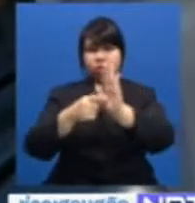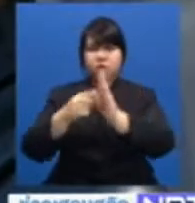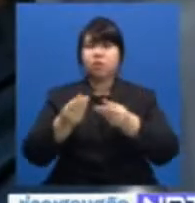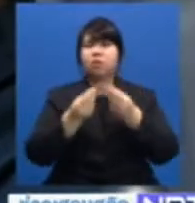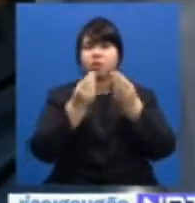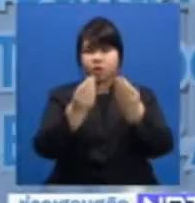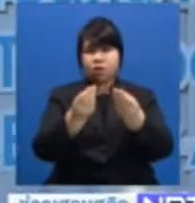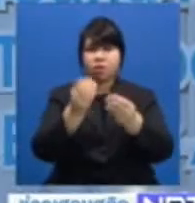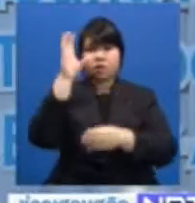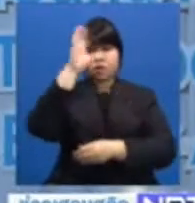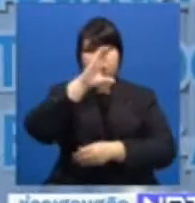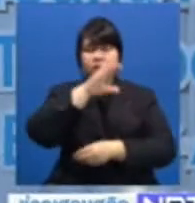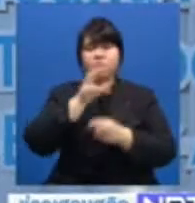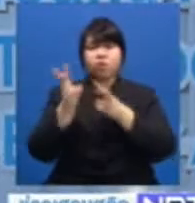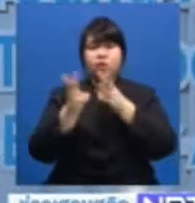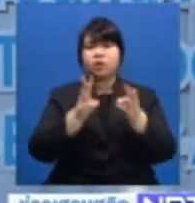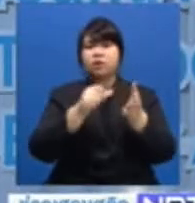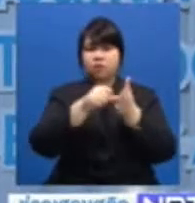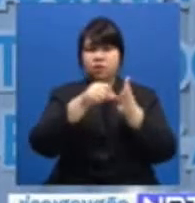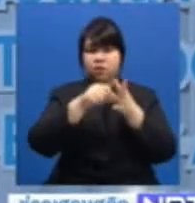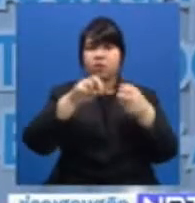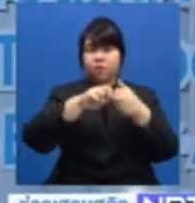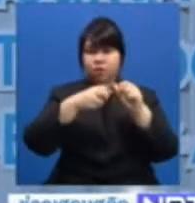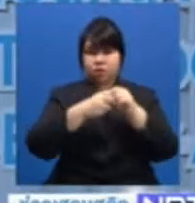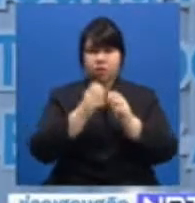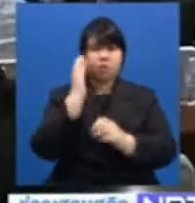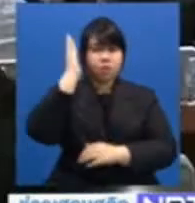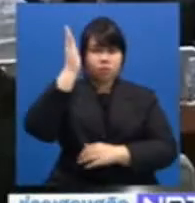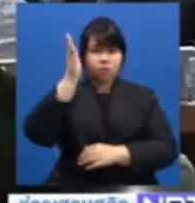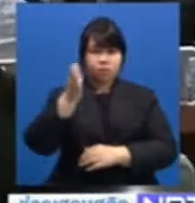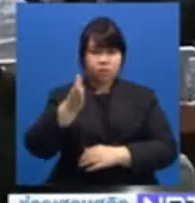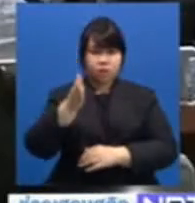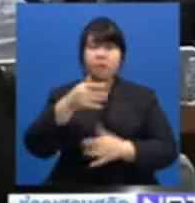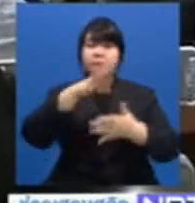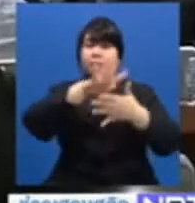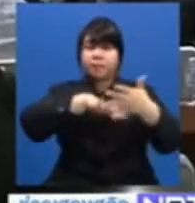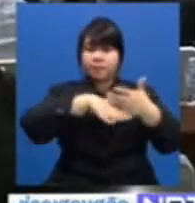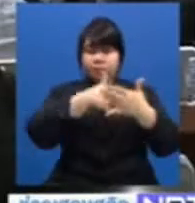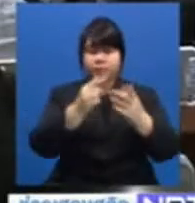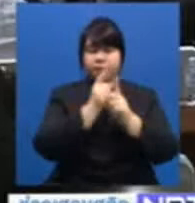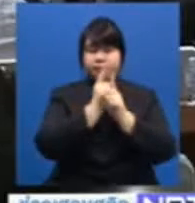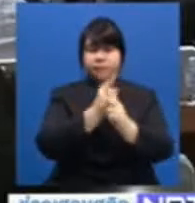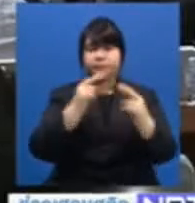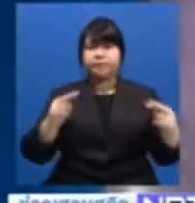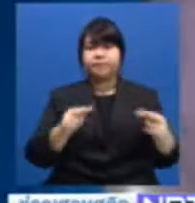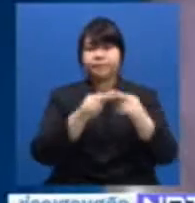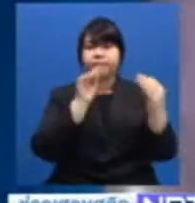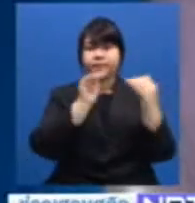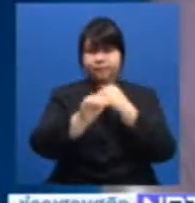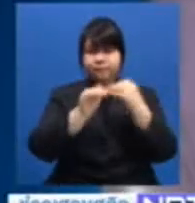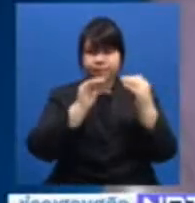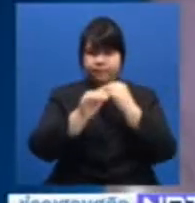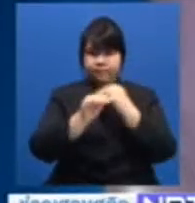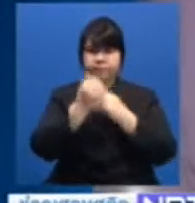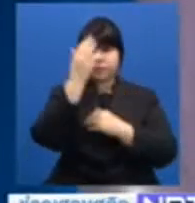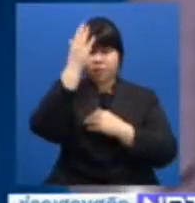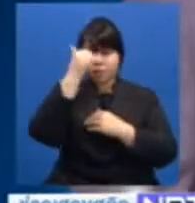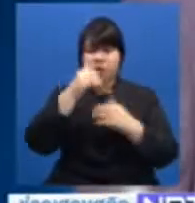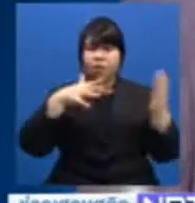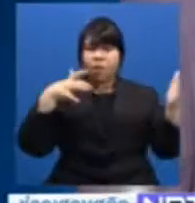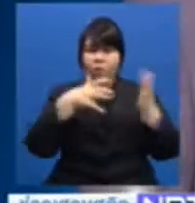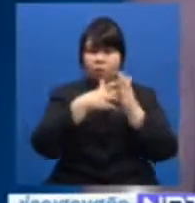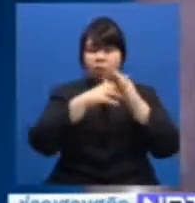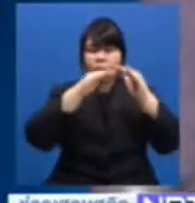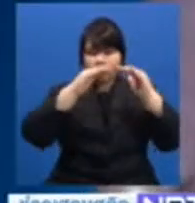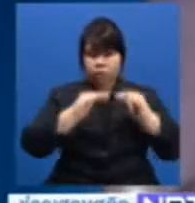ได้หาทางแก้ไขในอนาคตและเพื่อให้เป็นไปตามยุทธศาสตร์ของกระทรวงคมนาคมที่มุ่งลดอุบัติเหตุ